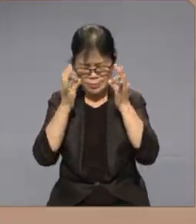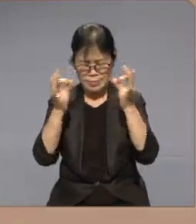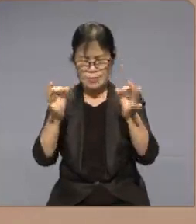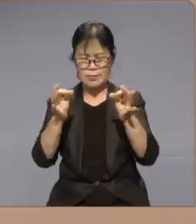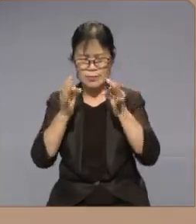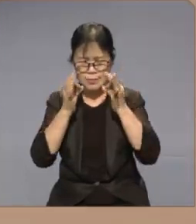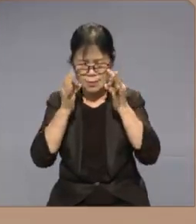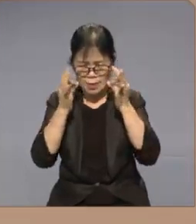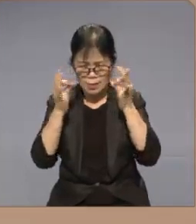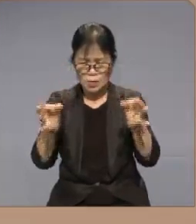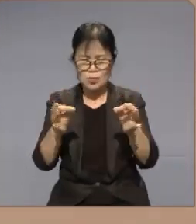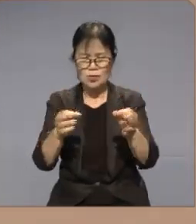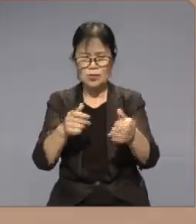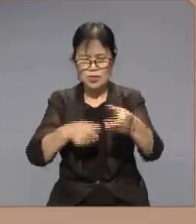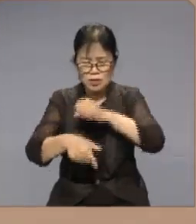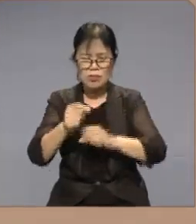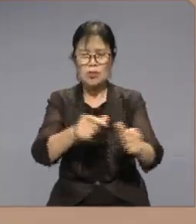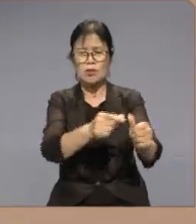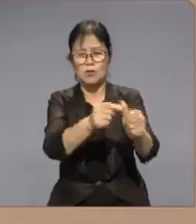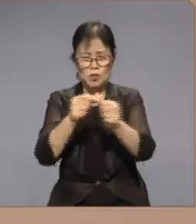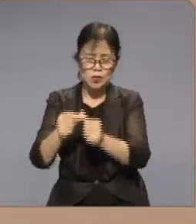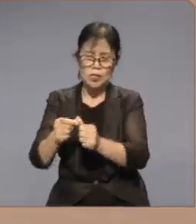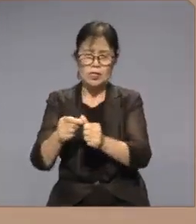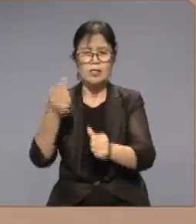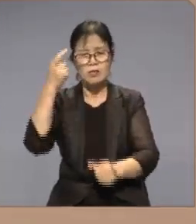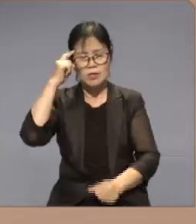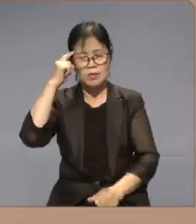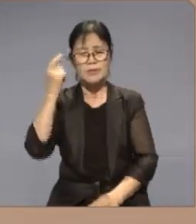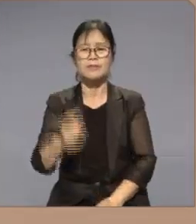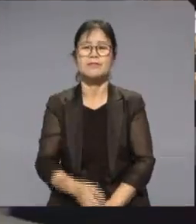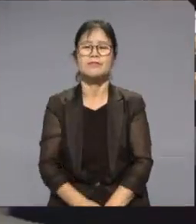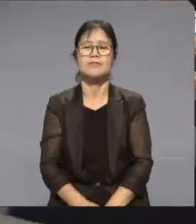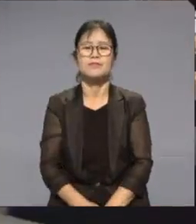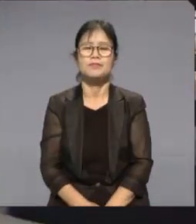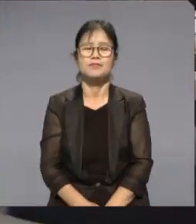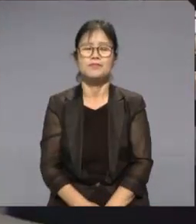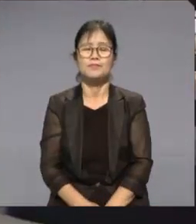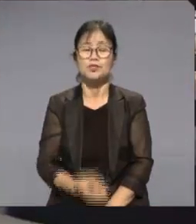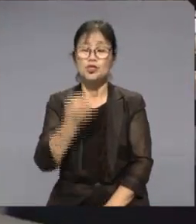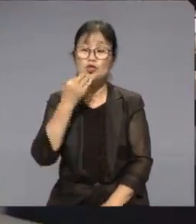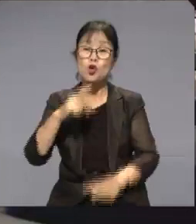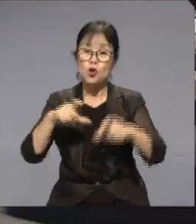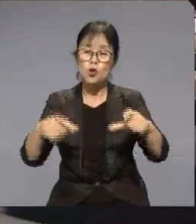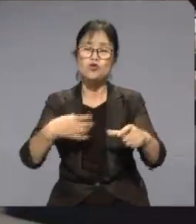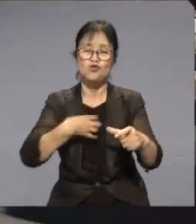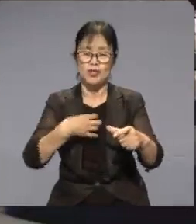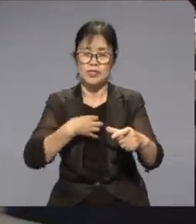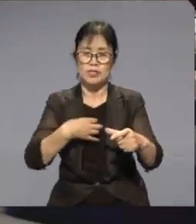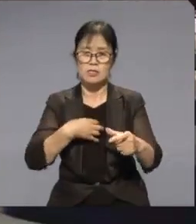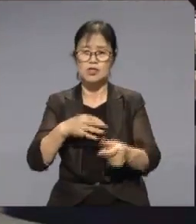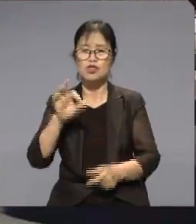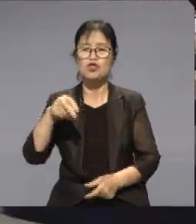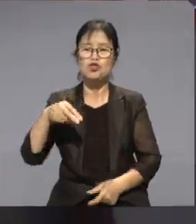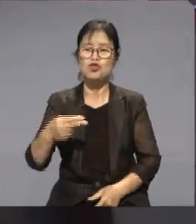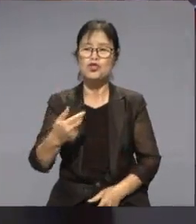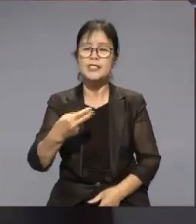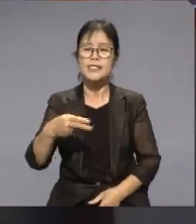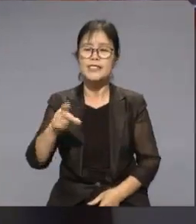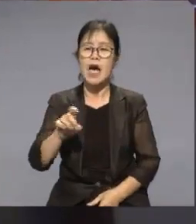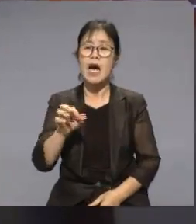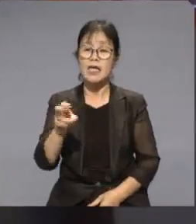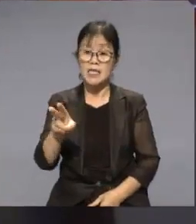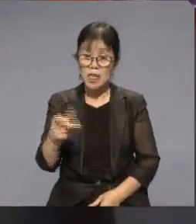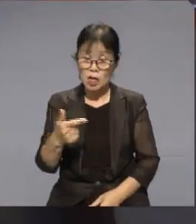아니라 십고초려를 위해서도 적극적으로 모셔야 된다고 저는 생각합니다. 수도권 위기설을 수면에 올린 윤상현 의원은